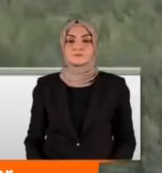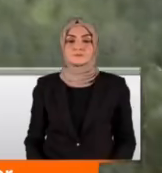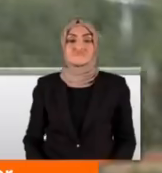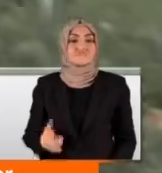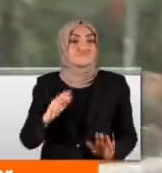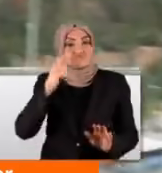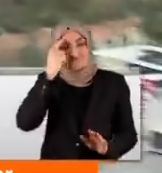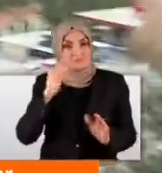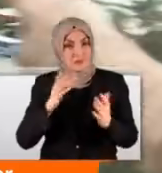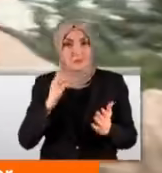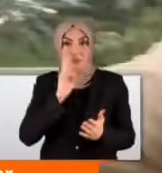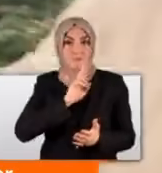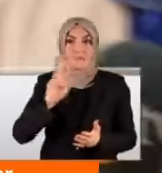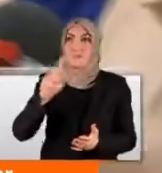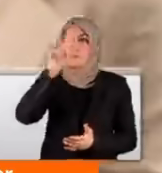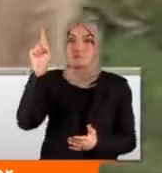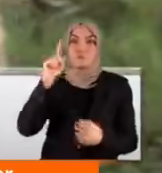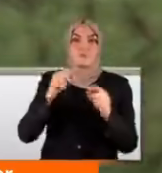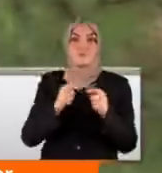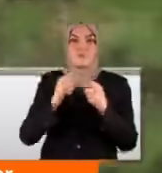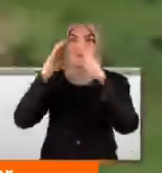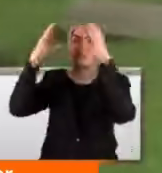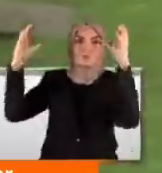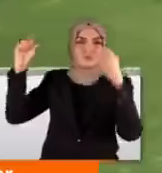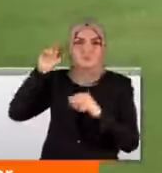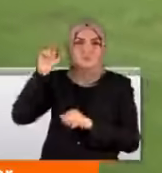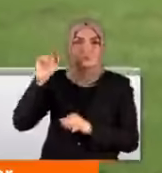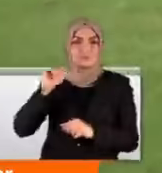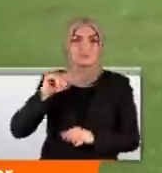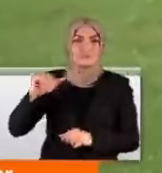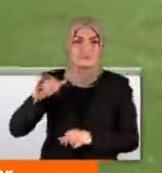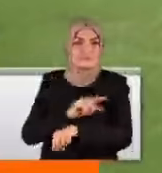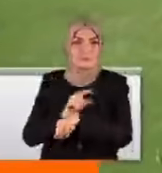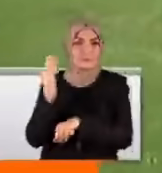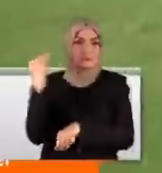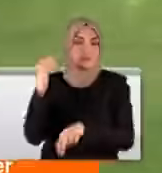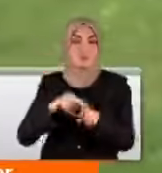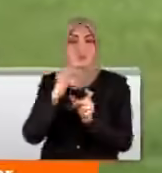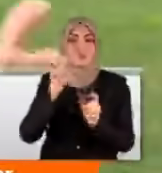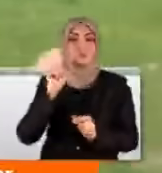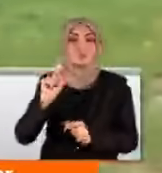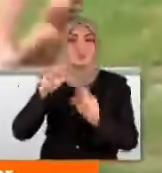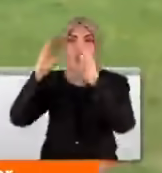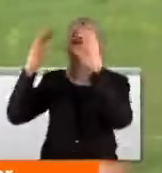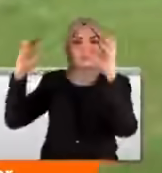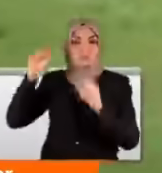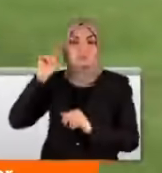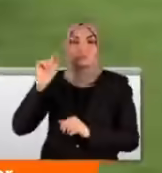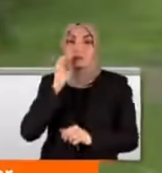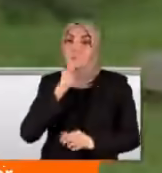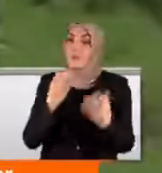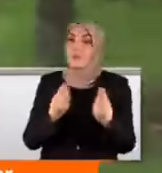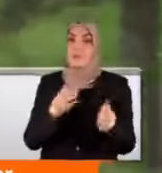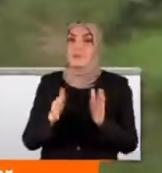gördüğünüz bu yüklü bulutlar yakın zamanda gelecek olan kül bulutlarının habercisi olabilir Bu kül bulutlarının asit yağmurlarına